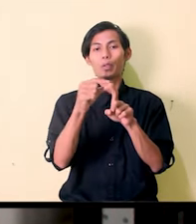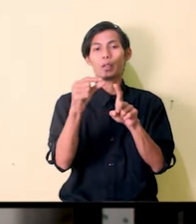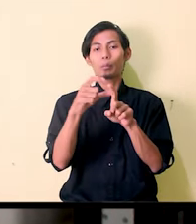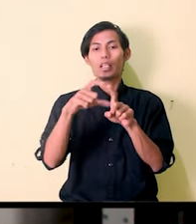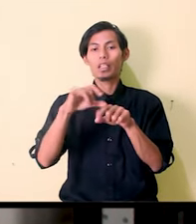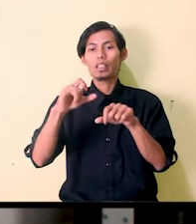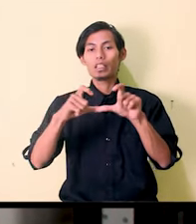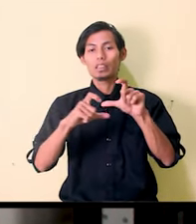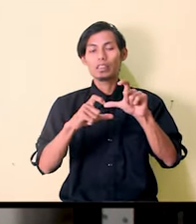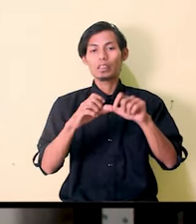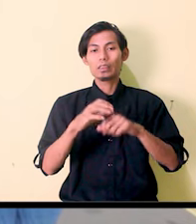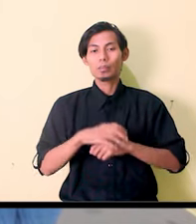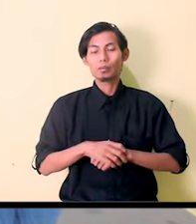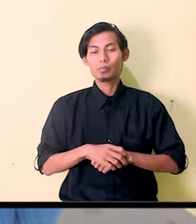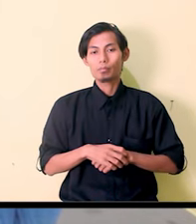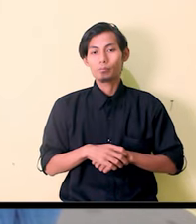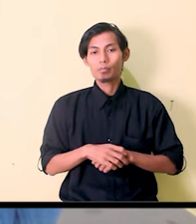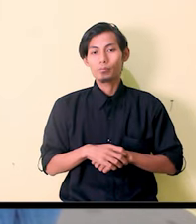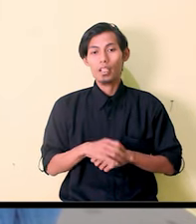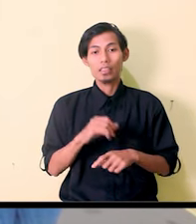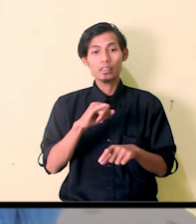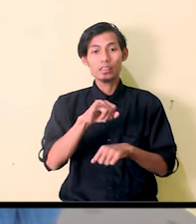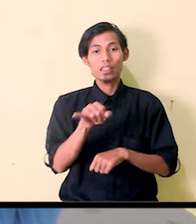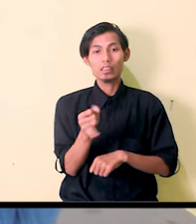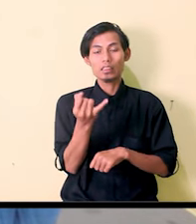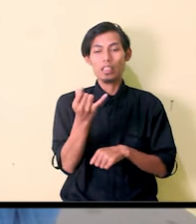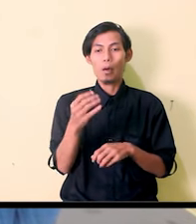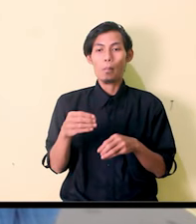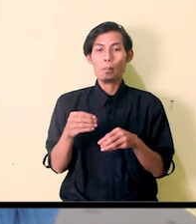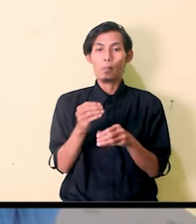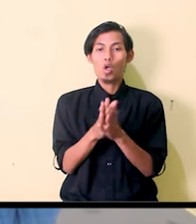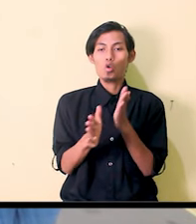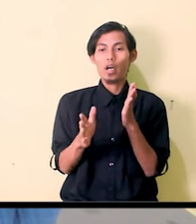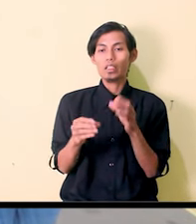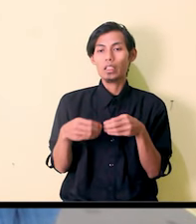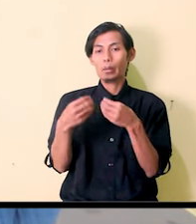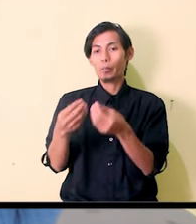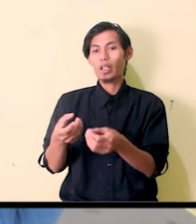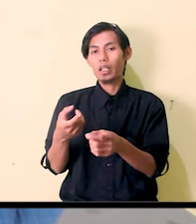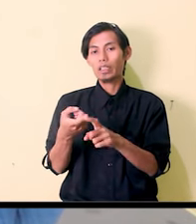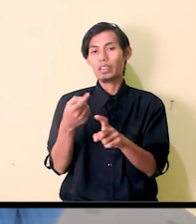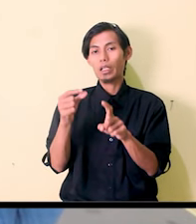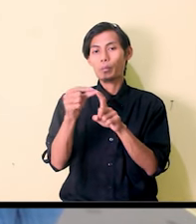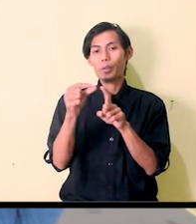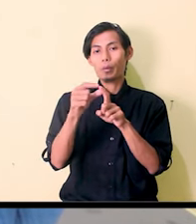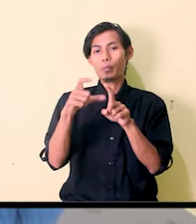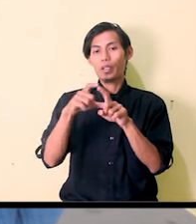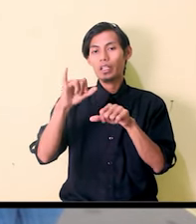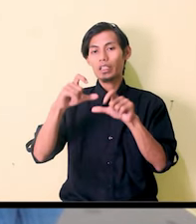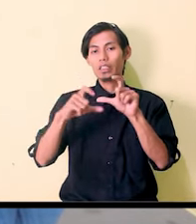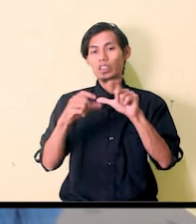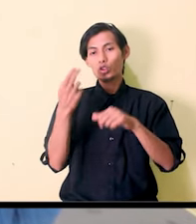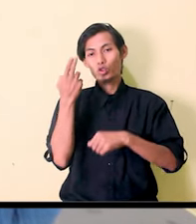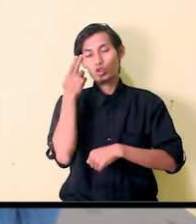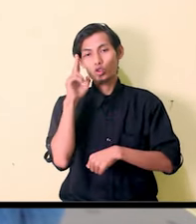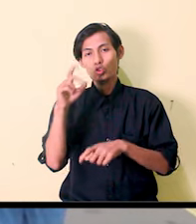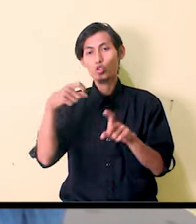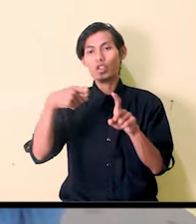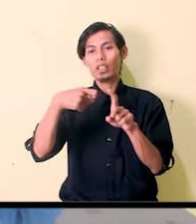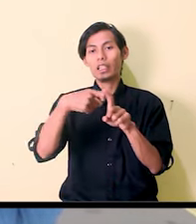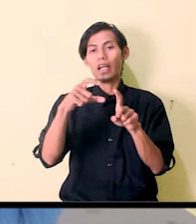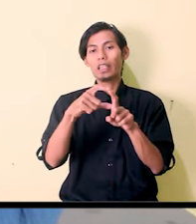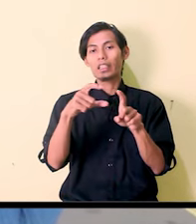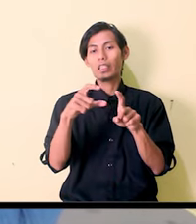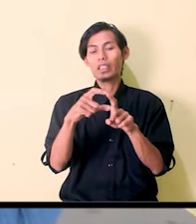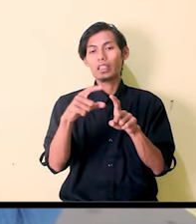disabilitas CTI Bondo jadi peluang yang diberikan oleh ppdis kepada kdd trebungan ditangkap langsung ya Mas Ang ya Iya luar